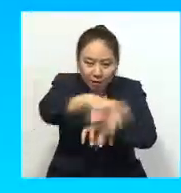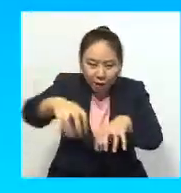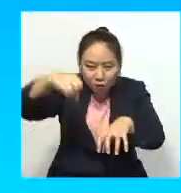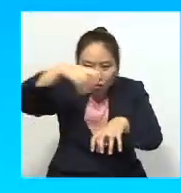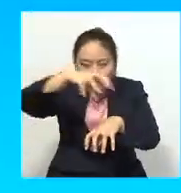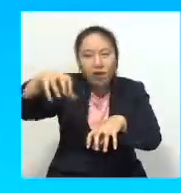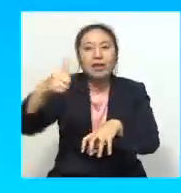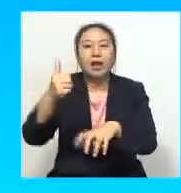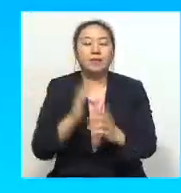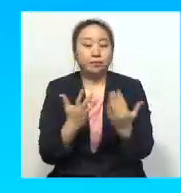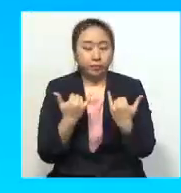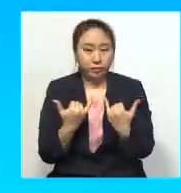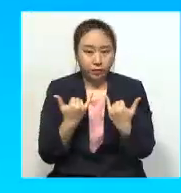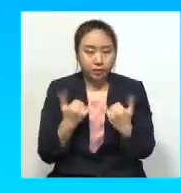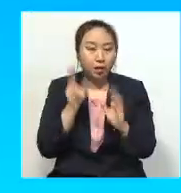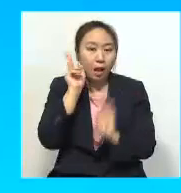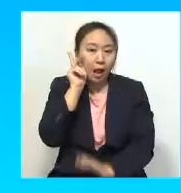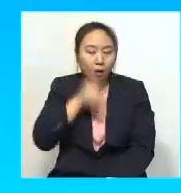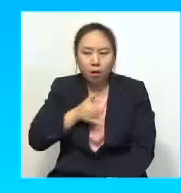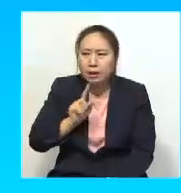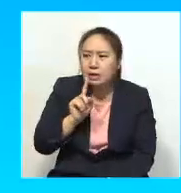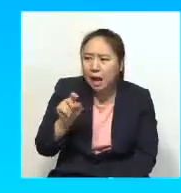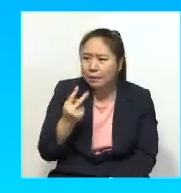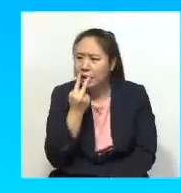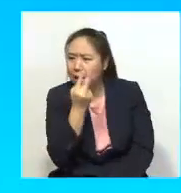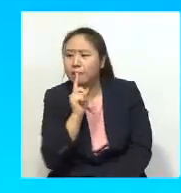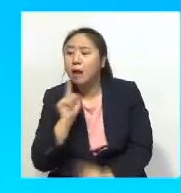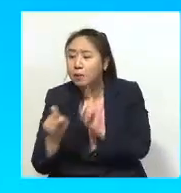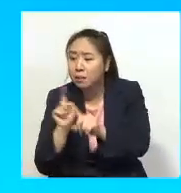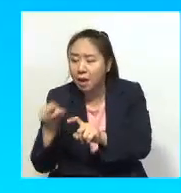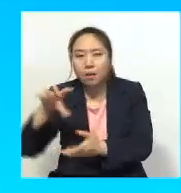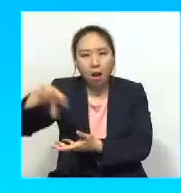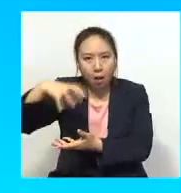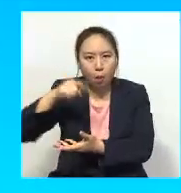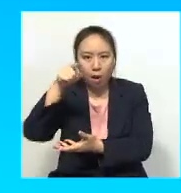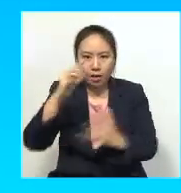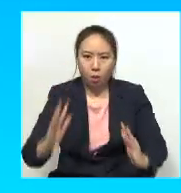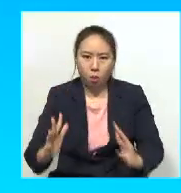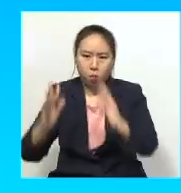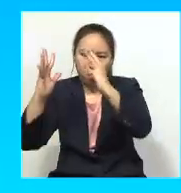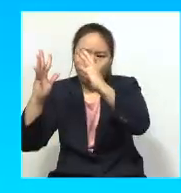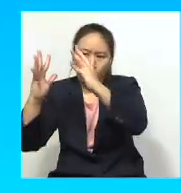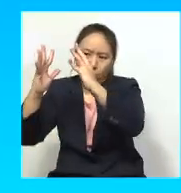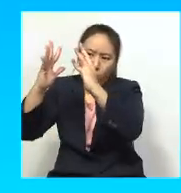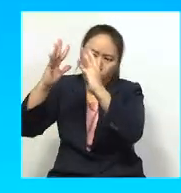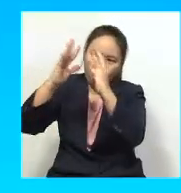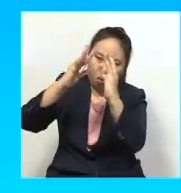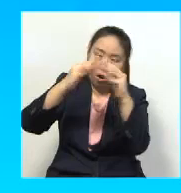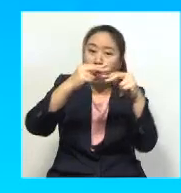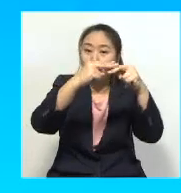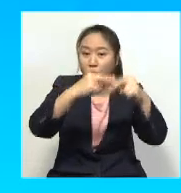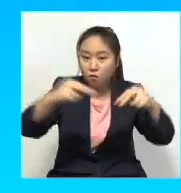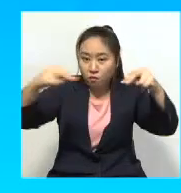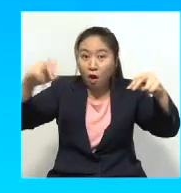ผู้สื่อข่าวของเราลงพื้นที่ไปแล้วก็ไปสอบถามคนที่เห็นเหตุการณ์นะคะก็เล่าว่าเครนเนี่ยค่อยๆล้มลงมามาเกี่ยวสายไฟแ